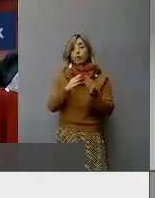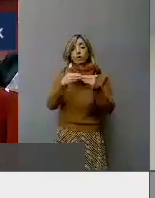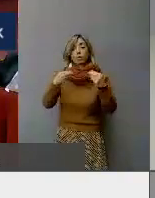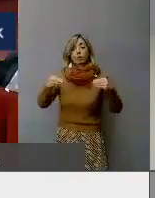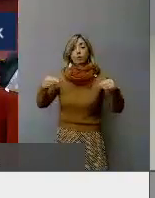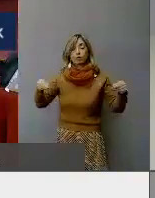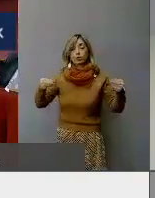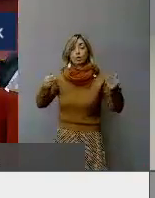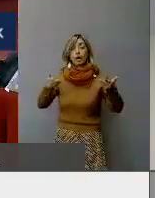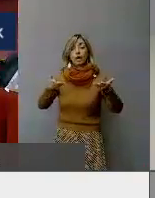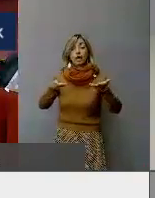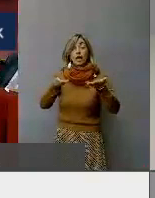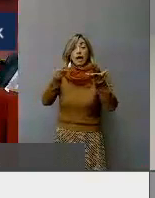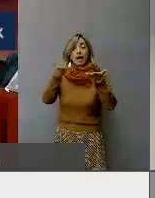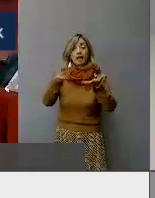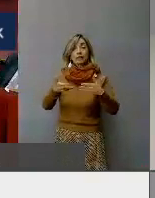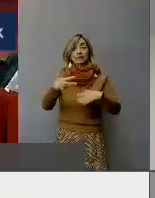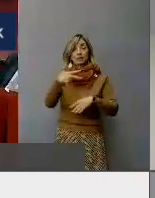sociale